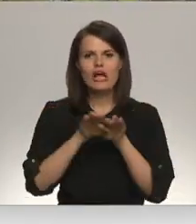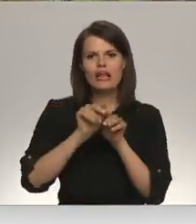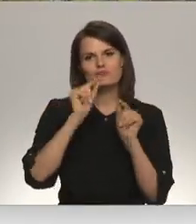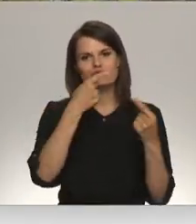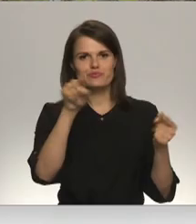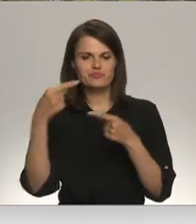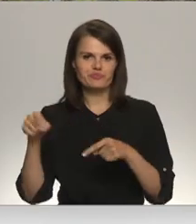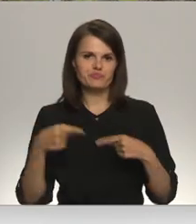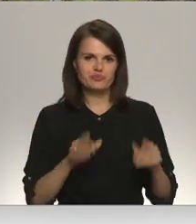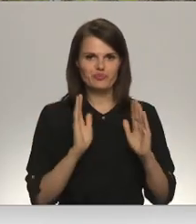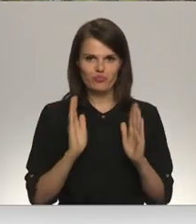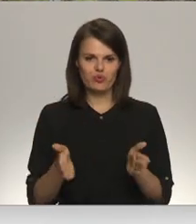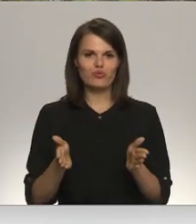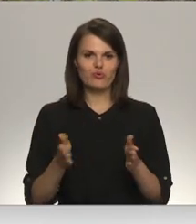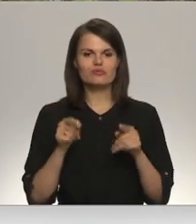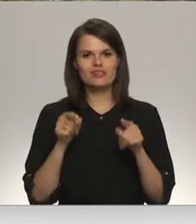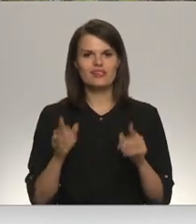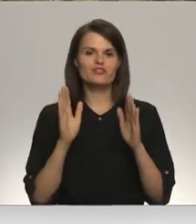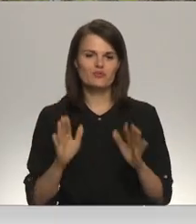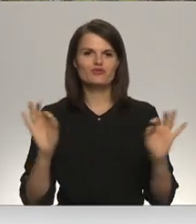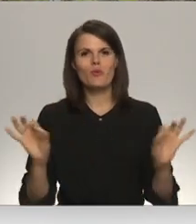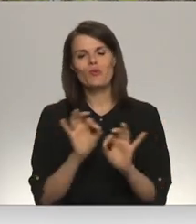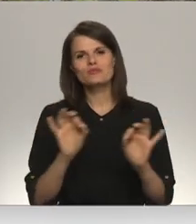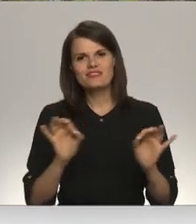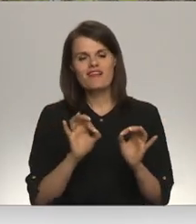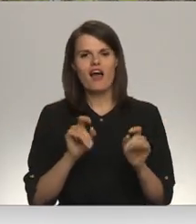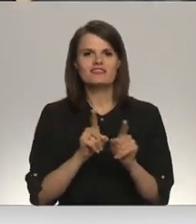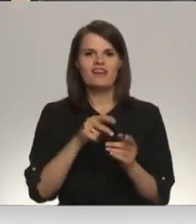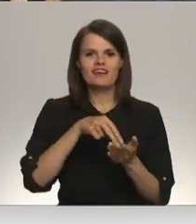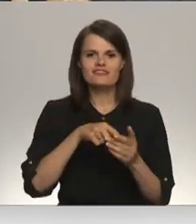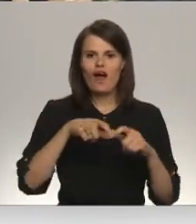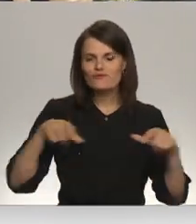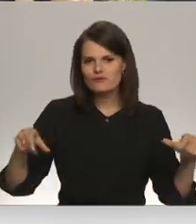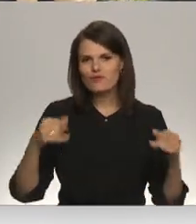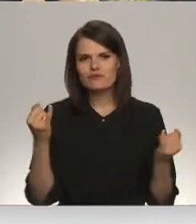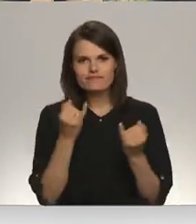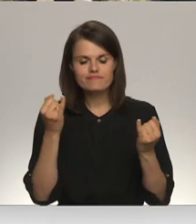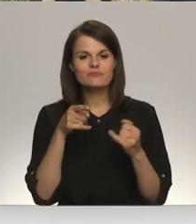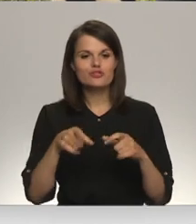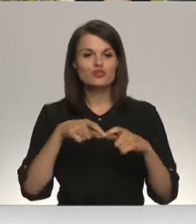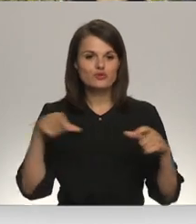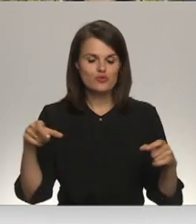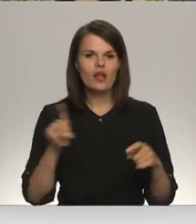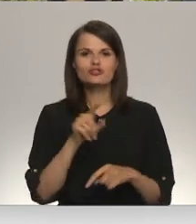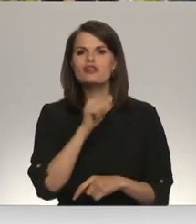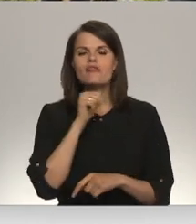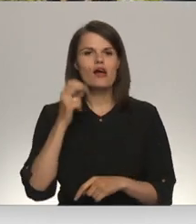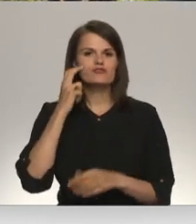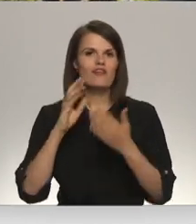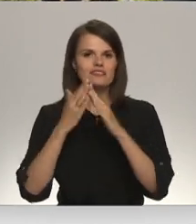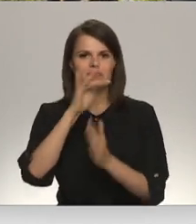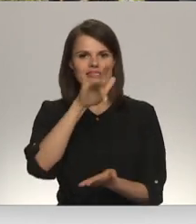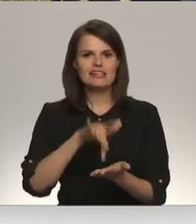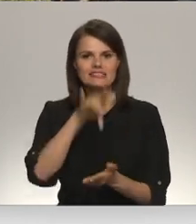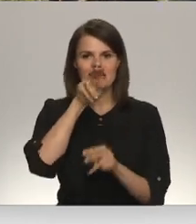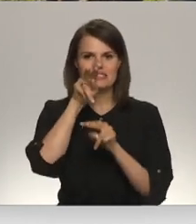stāvsols, jo tas būtu tāds muzikālais stāvsols. Intara Busuļa soliņš atrodas Talsu vecpilsētas centrā